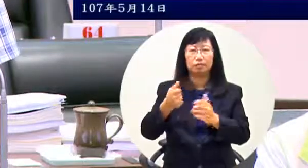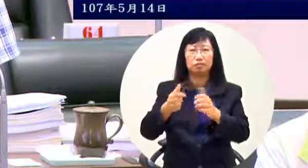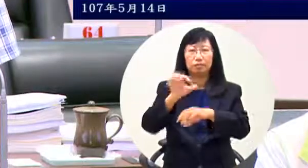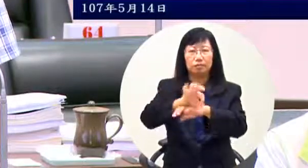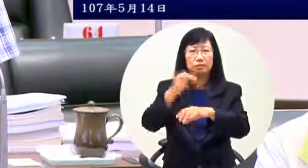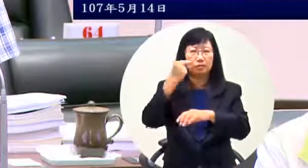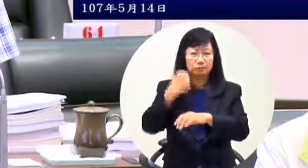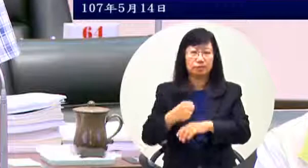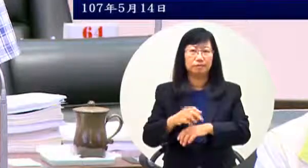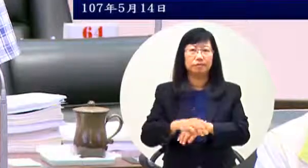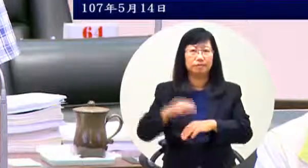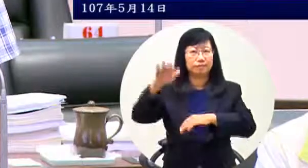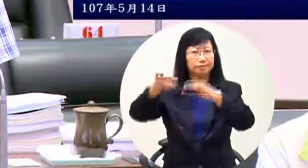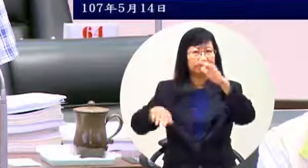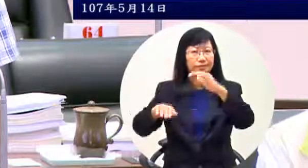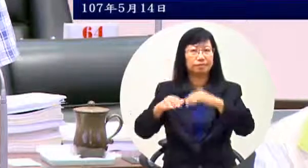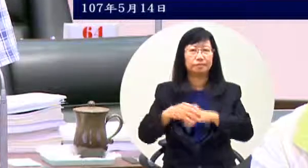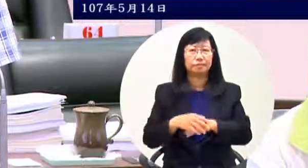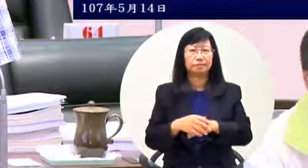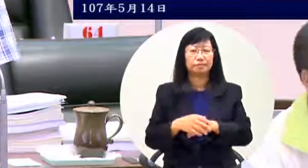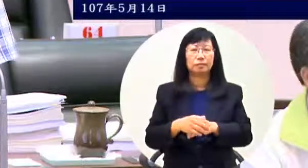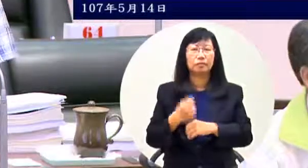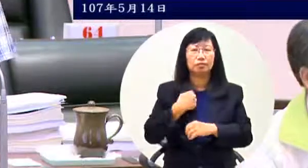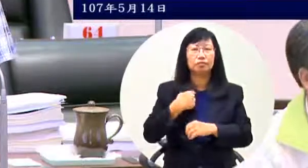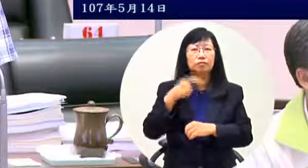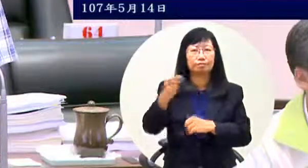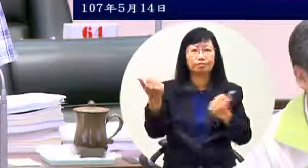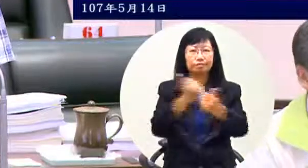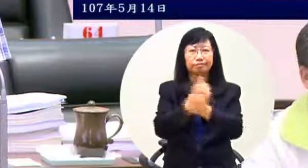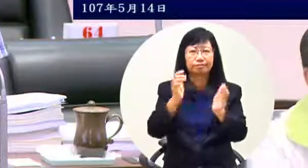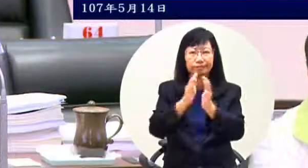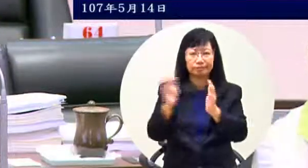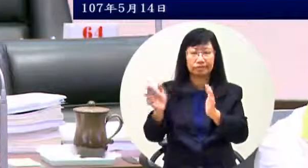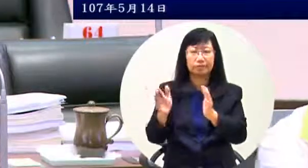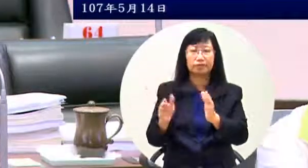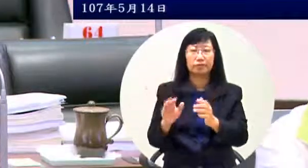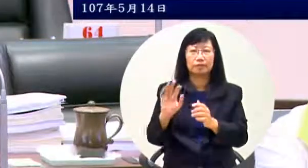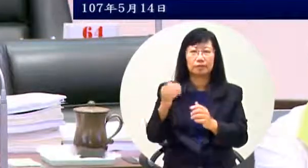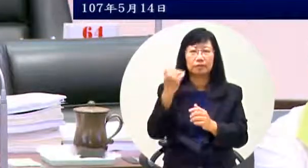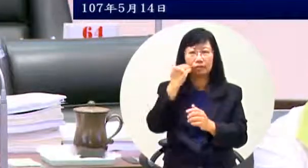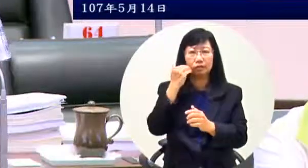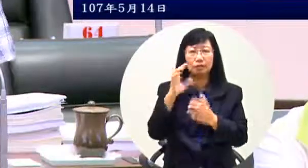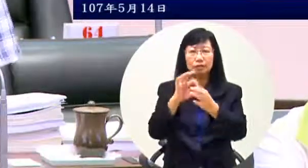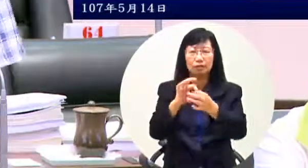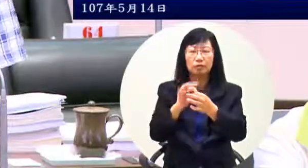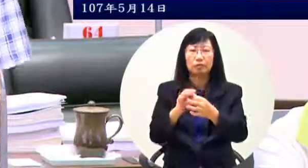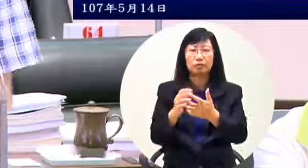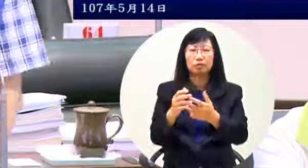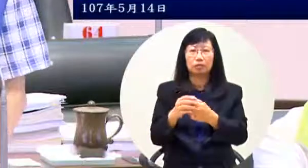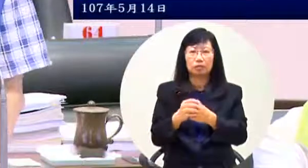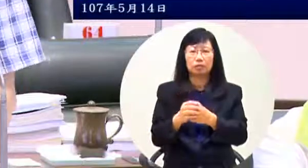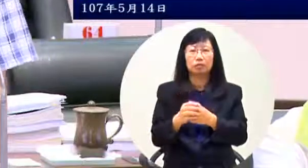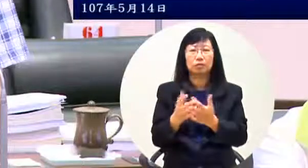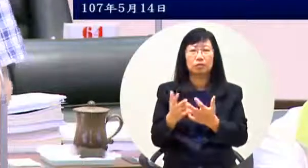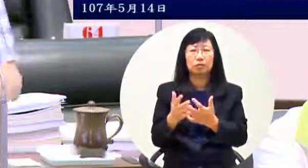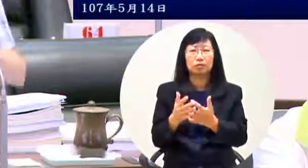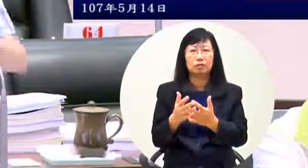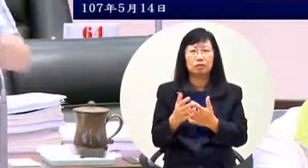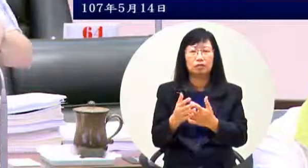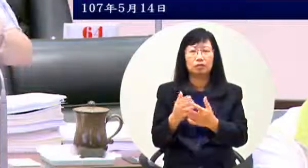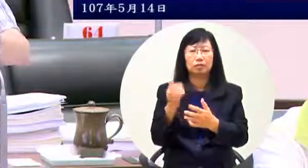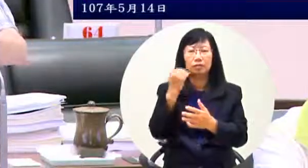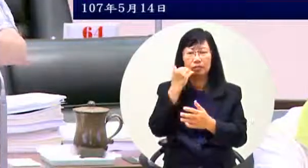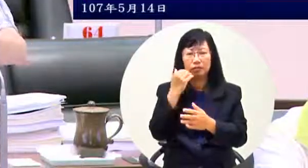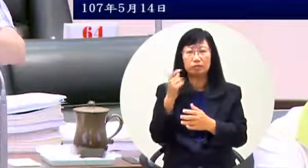虽然是代理，顾名思义就是过渡跟看守，还好你不是空降的。你地